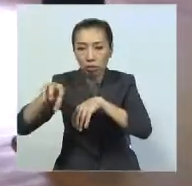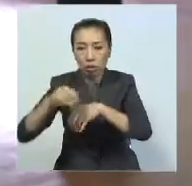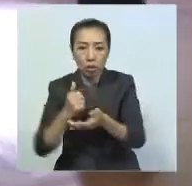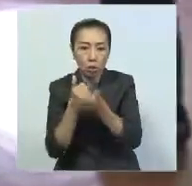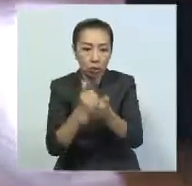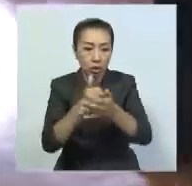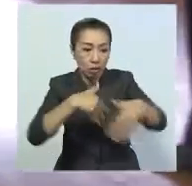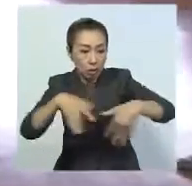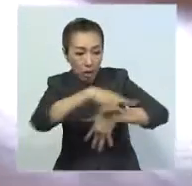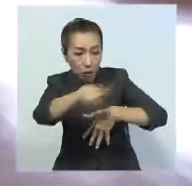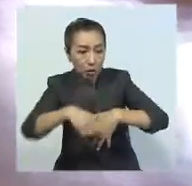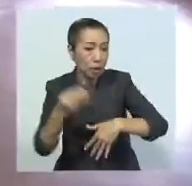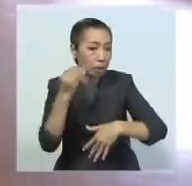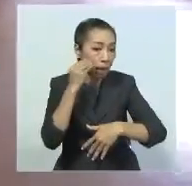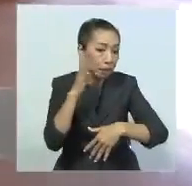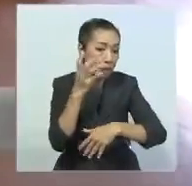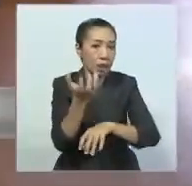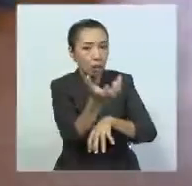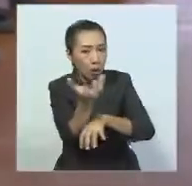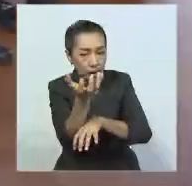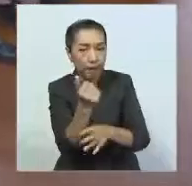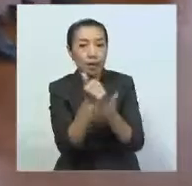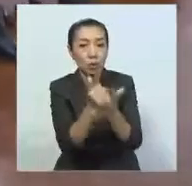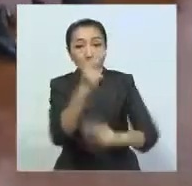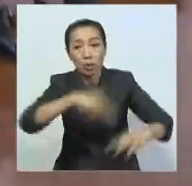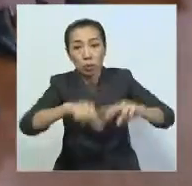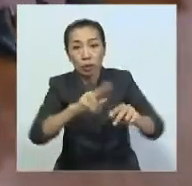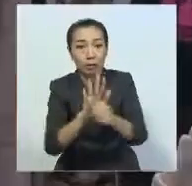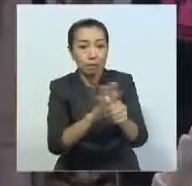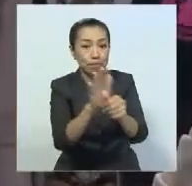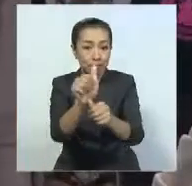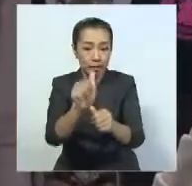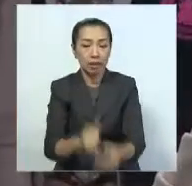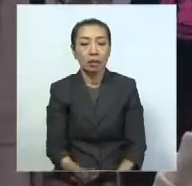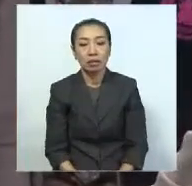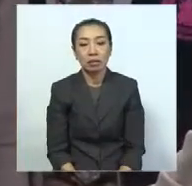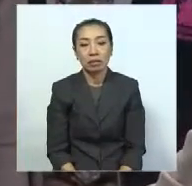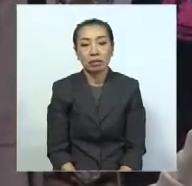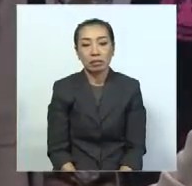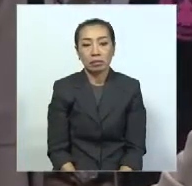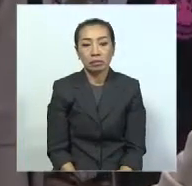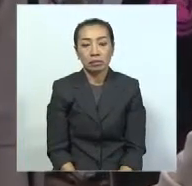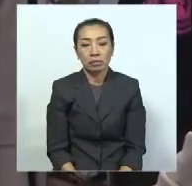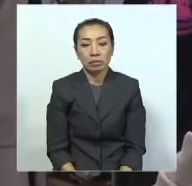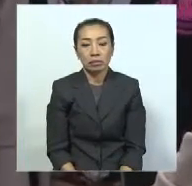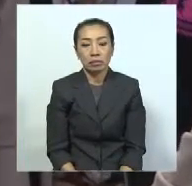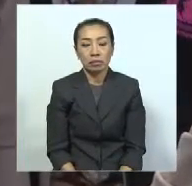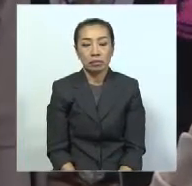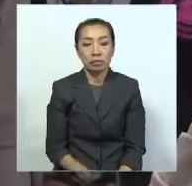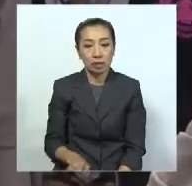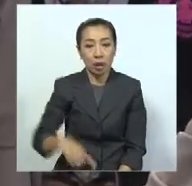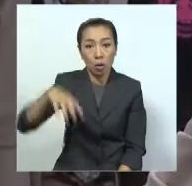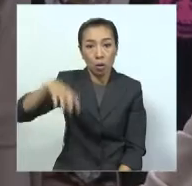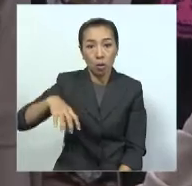การคุ้มครองคนไร้ที่พึ่งและคนเร่ร่อนนางนภาเศรษฐกรอธิบดีกรมพัฒนาสังคมและสวัสดิการ